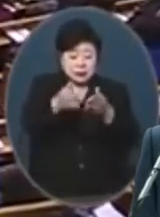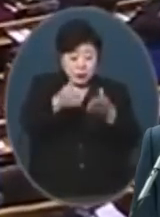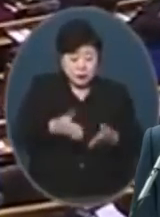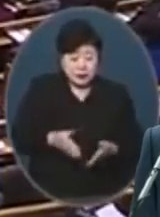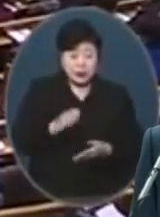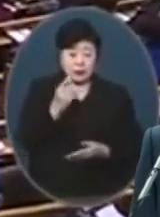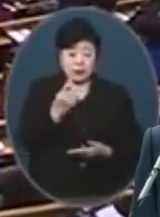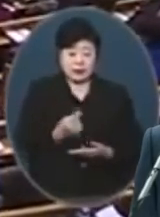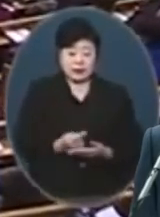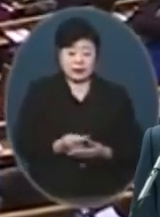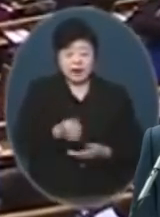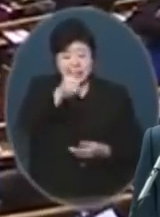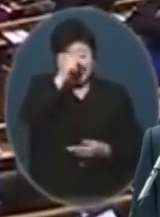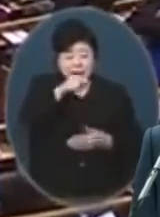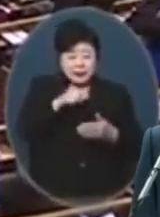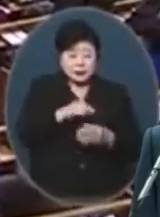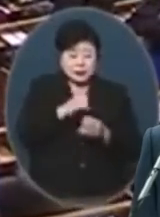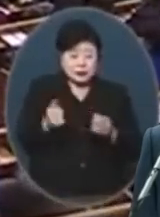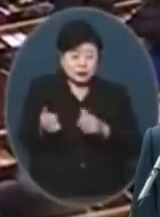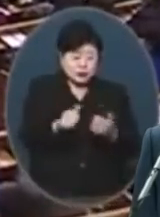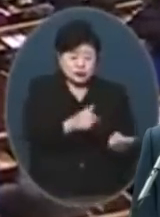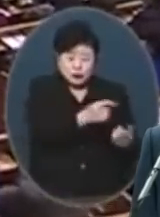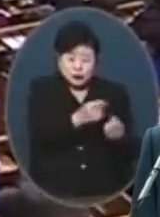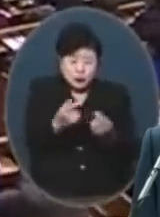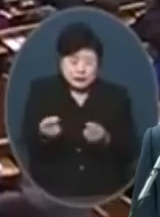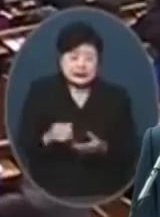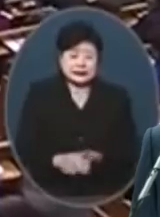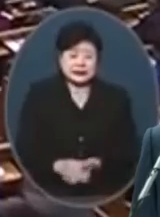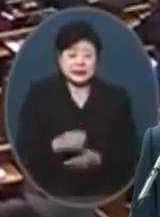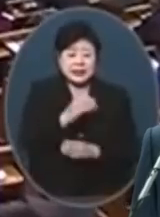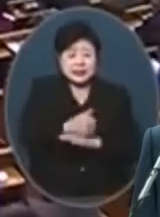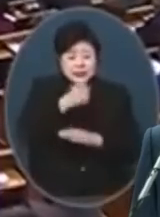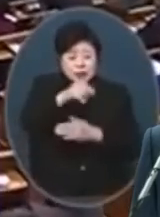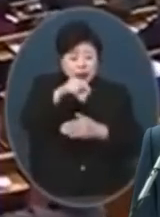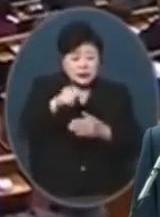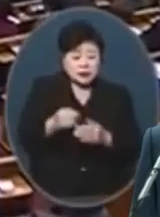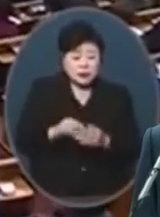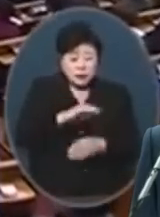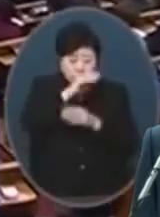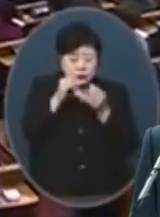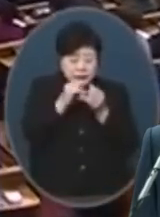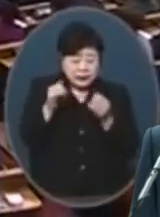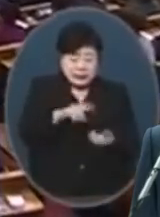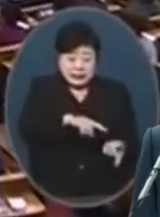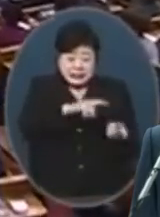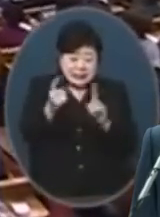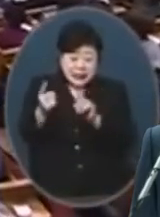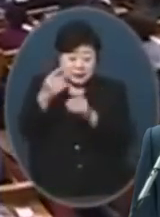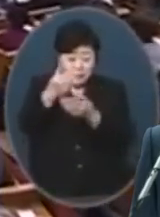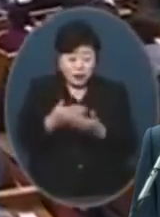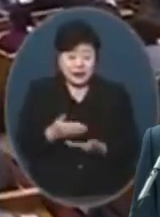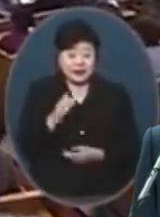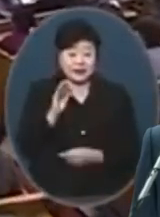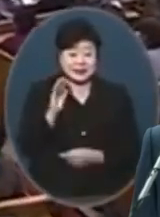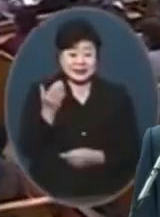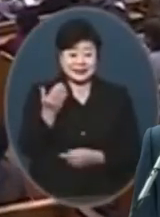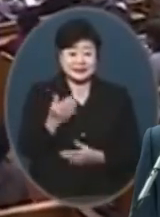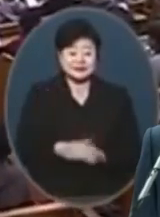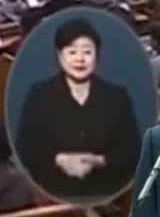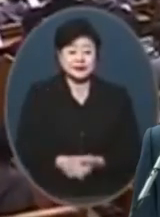말미암았도다. 아담 안에서 모든 사람이 죽은 것 같이 그리스도 안에서 모든 사람이 삶을 얻으리라.